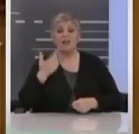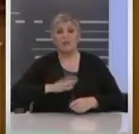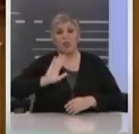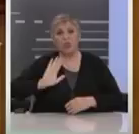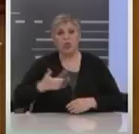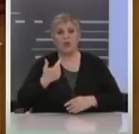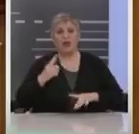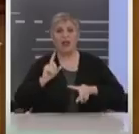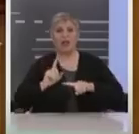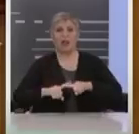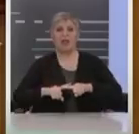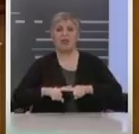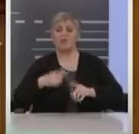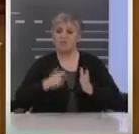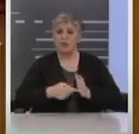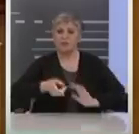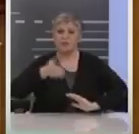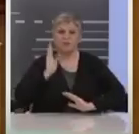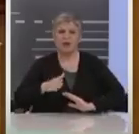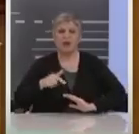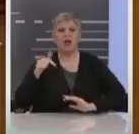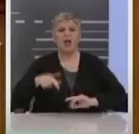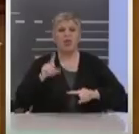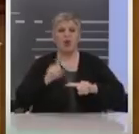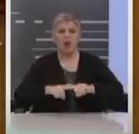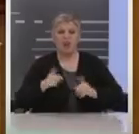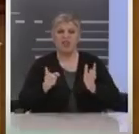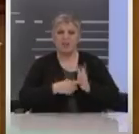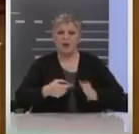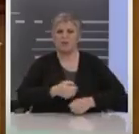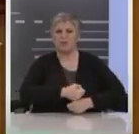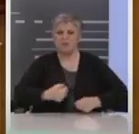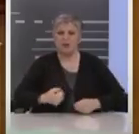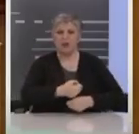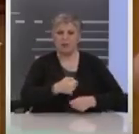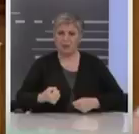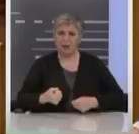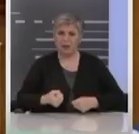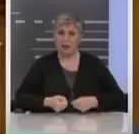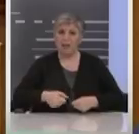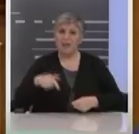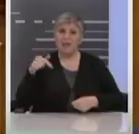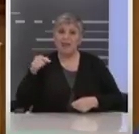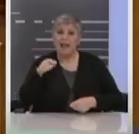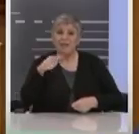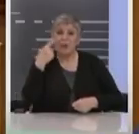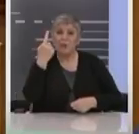από το ευρώ, της τιμωρίας του ελληνικού λαού, της επιβολής της σκληρής λιτότητας. Και πήρε τηλέφωνο τον κύριο Βέμπερ για να μας